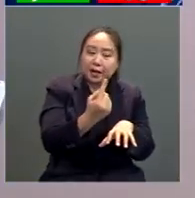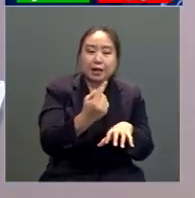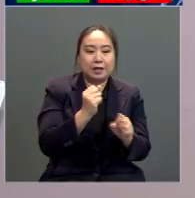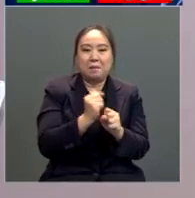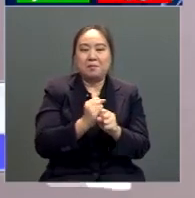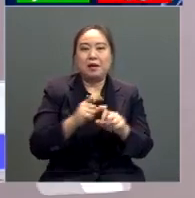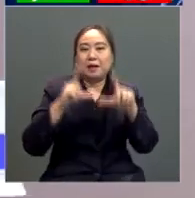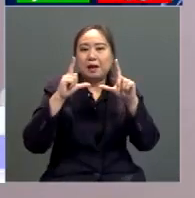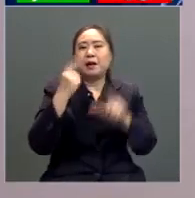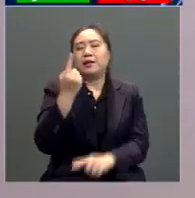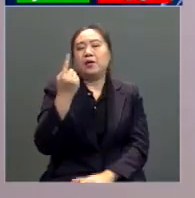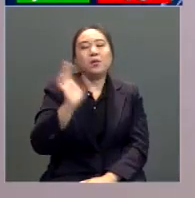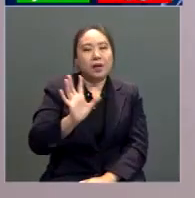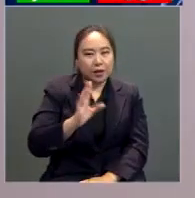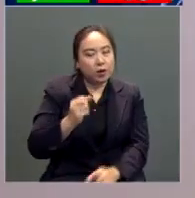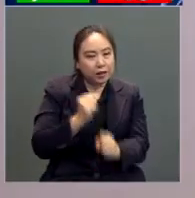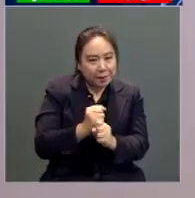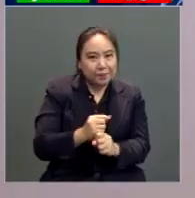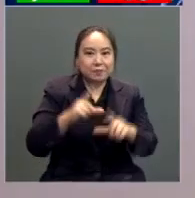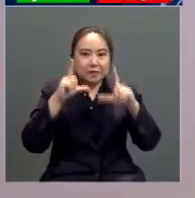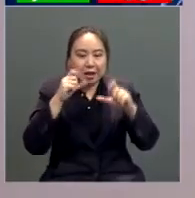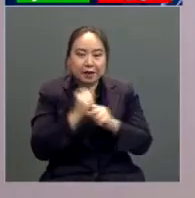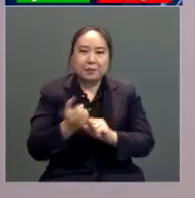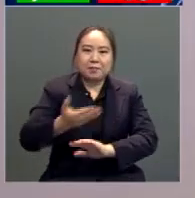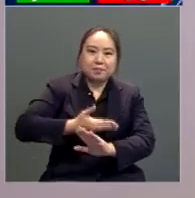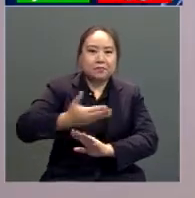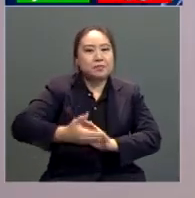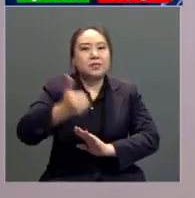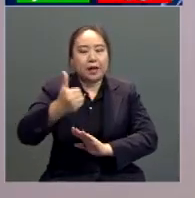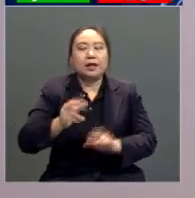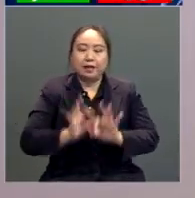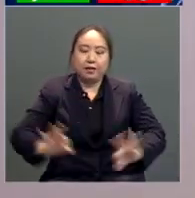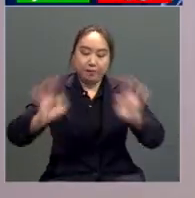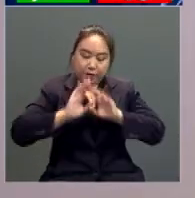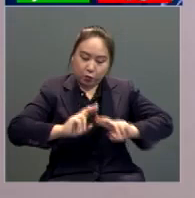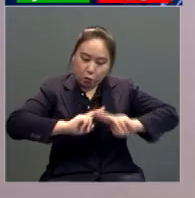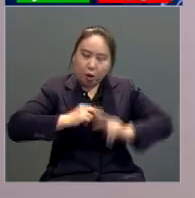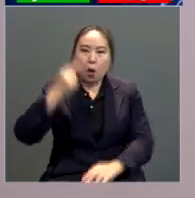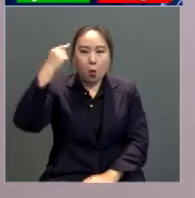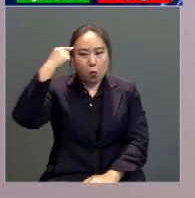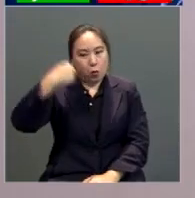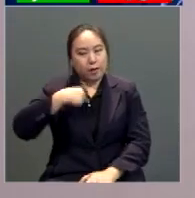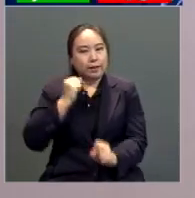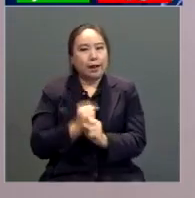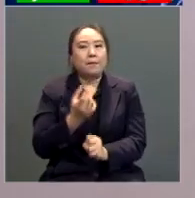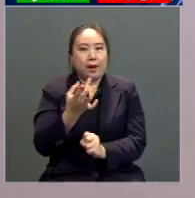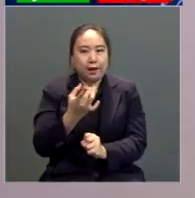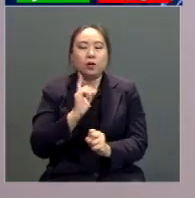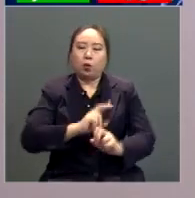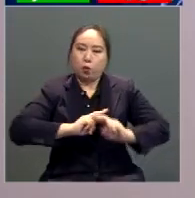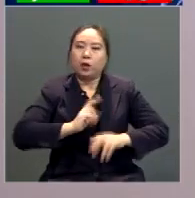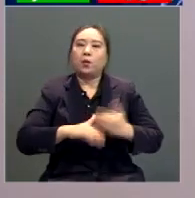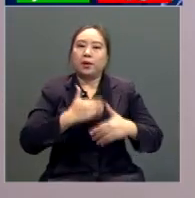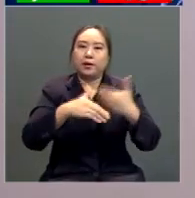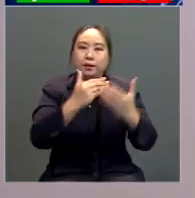เหรียญหนึ่งมันก็ไม่เห็นเป็นไรนี่ใช่ไหมแต่ทุกคนรู้แน่ใจว่าตัวเองทำอะไรนะเพราะนั้นเราก็ต้องพัฒนาตัวเองไปเรื่อย